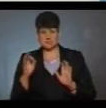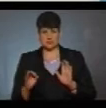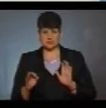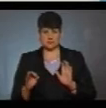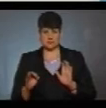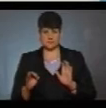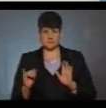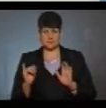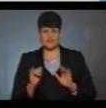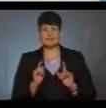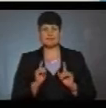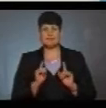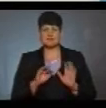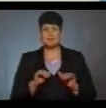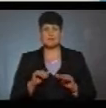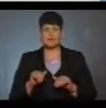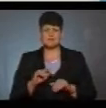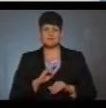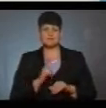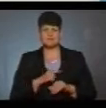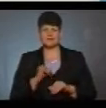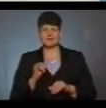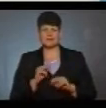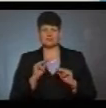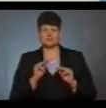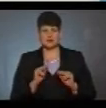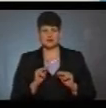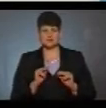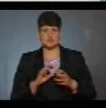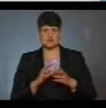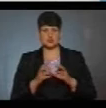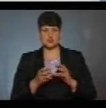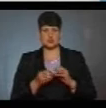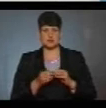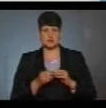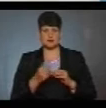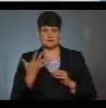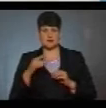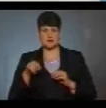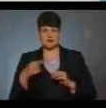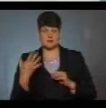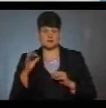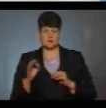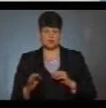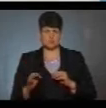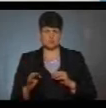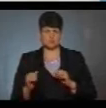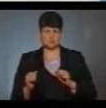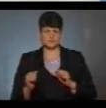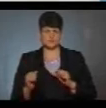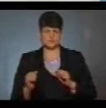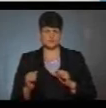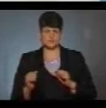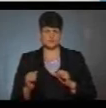6,3%. І лише потім «Сила і честь» з результатами 5,5%. І